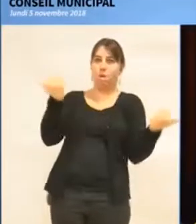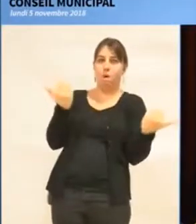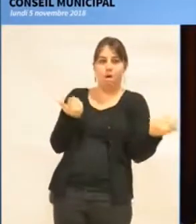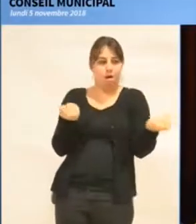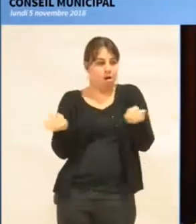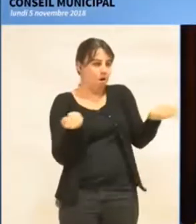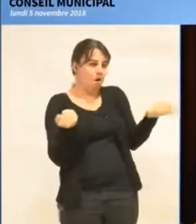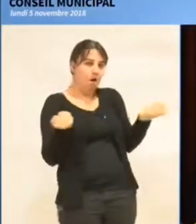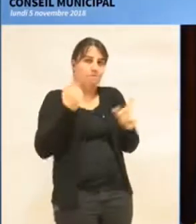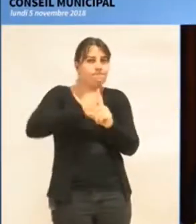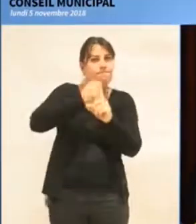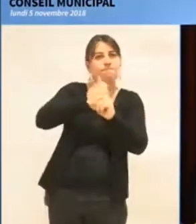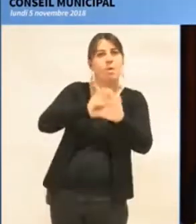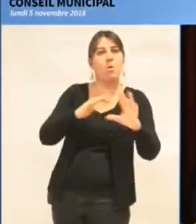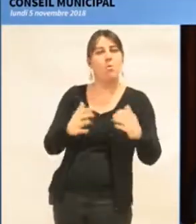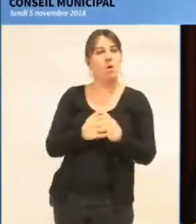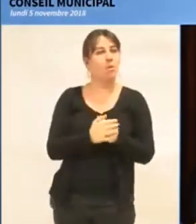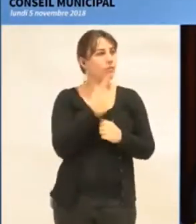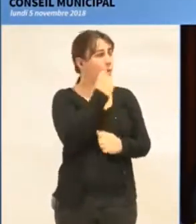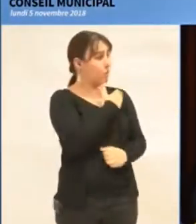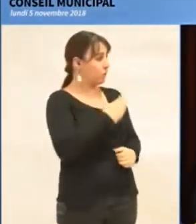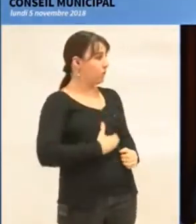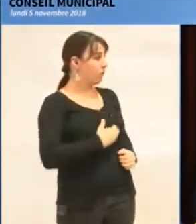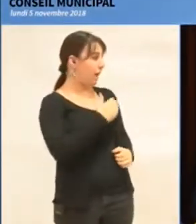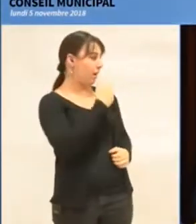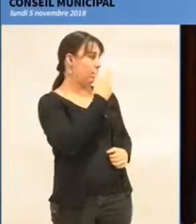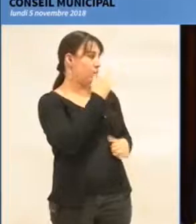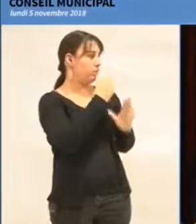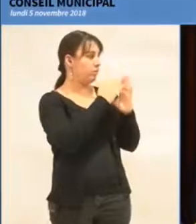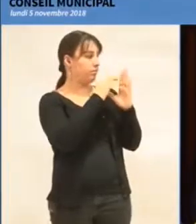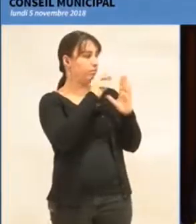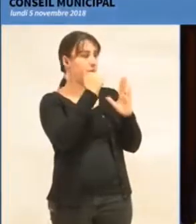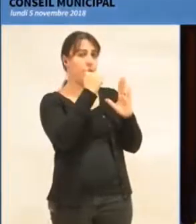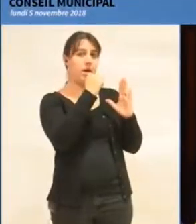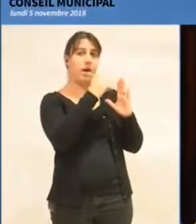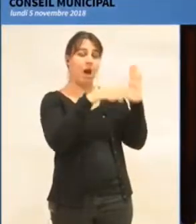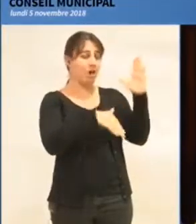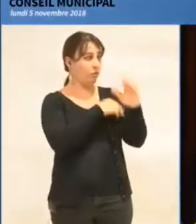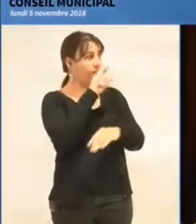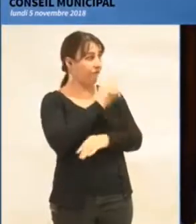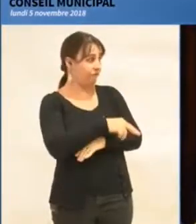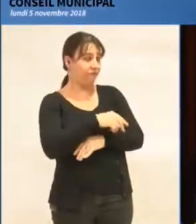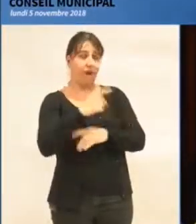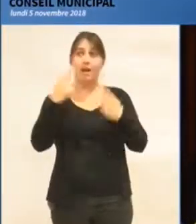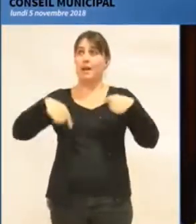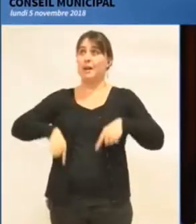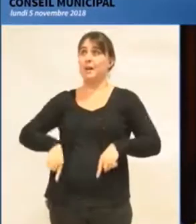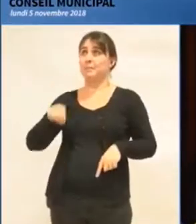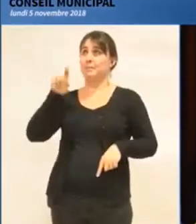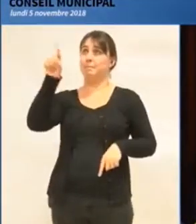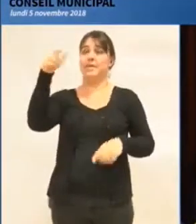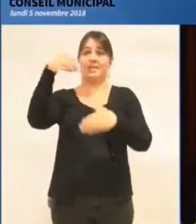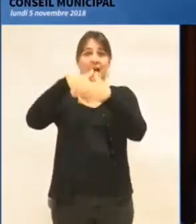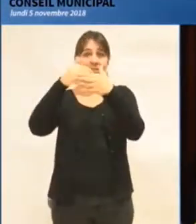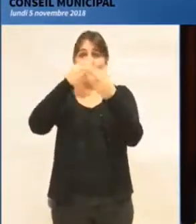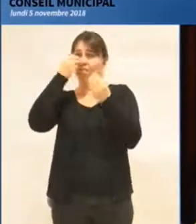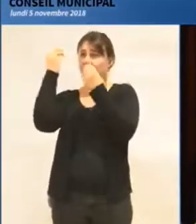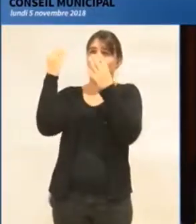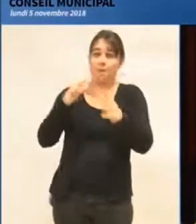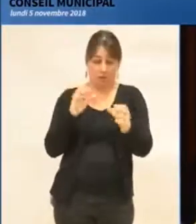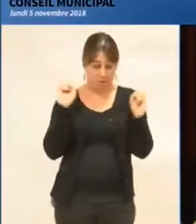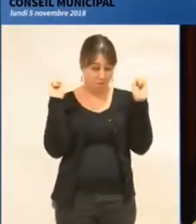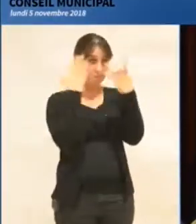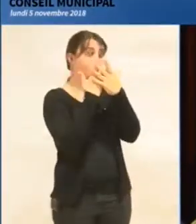Je ne vous cache pas, monsieur le maire, madame la première adjointe, que la démission rocambolesque du précédent ministre de l'Intérieur, quelques jours